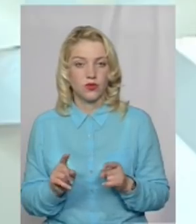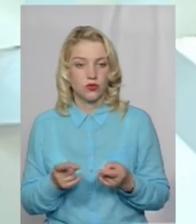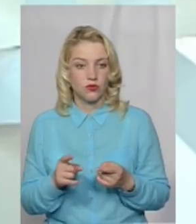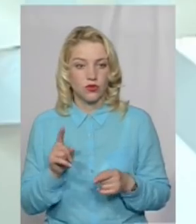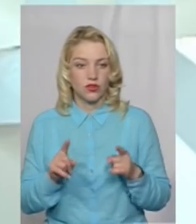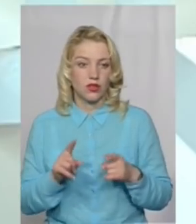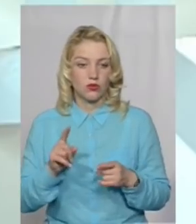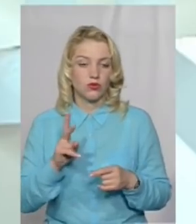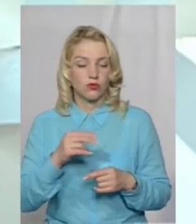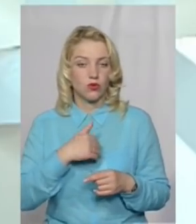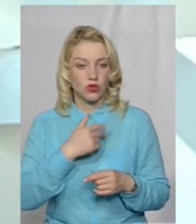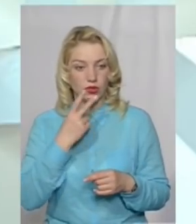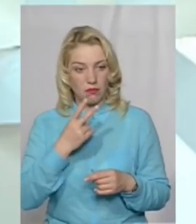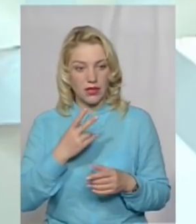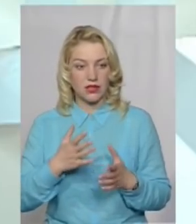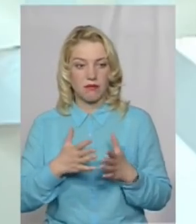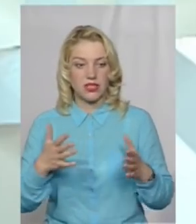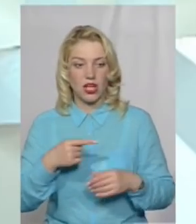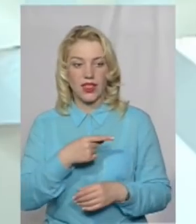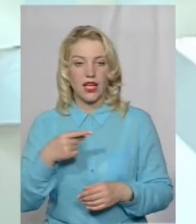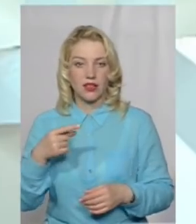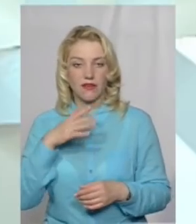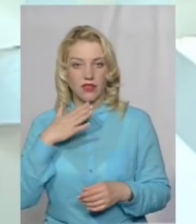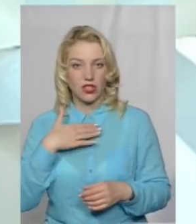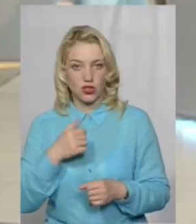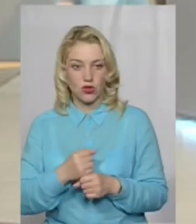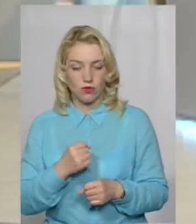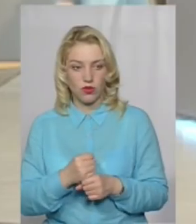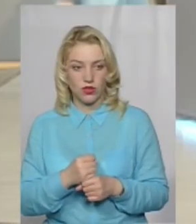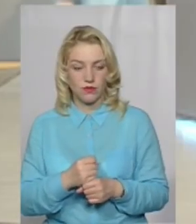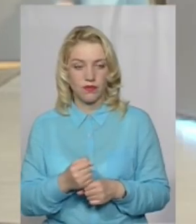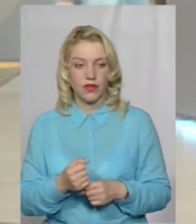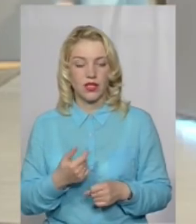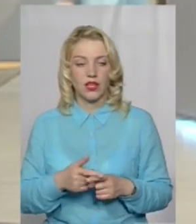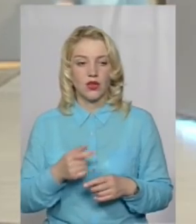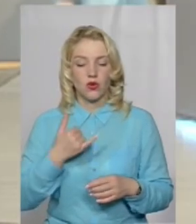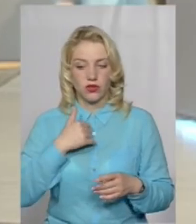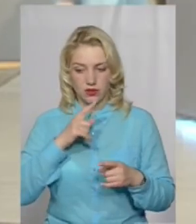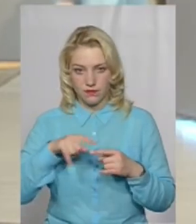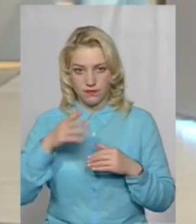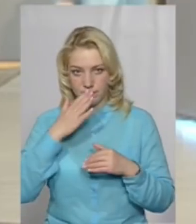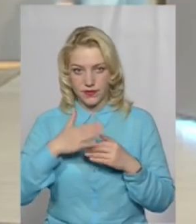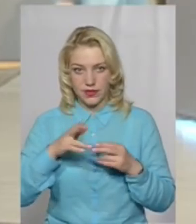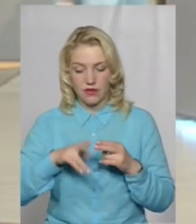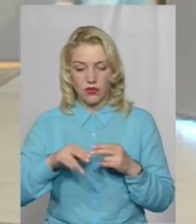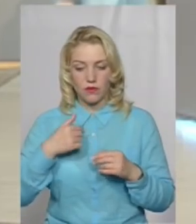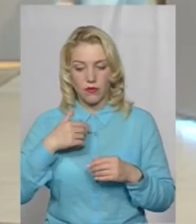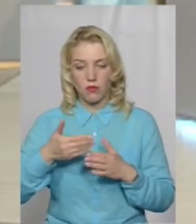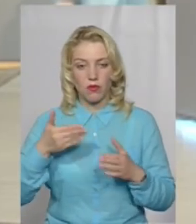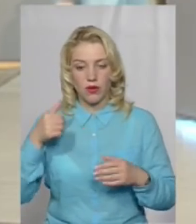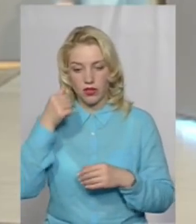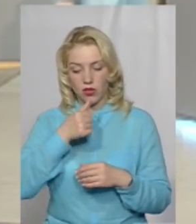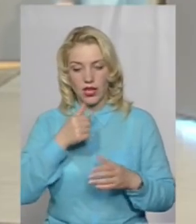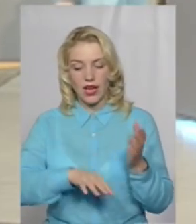чомусь декому хочеться бачити більше негативу в нашій роботі. Так? І от, буквально лічені хвилинки до завершення. От в попередні роки пригадала, що